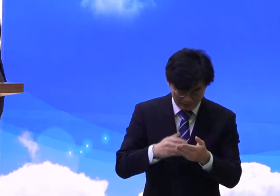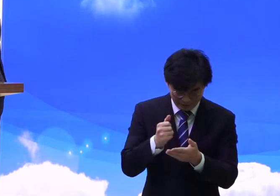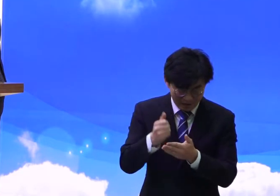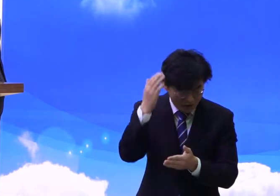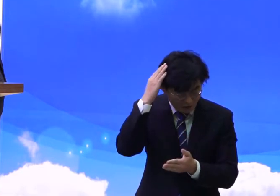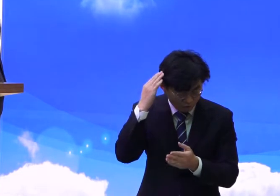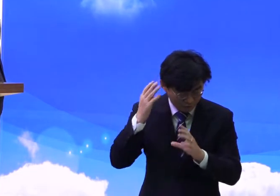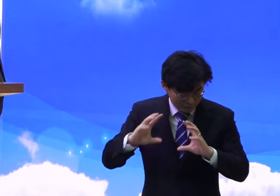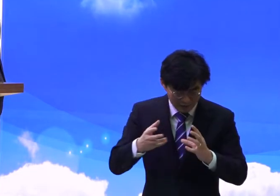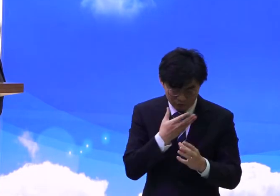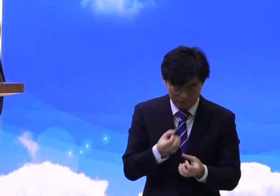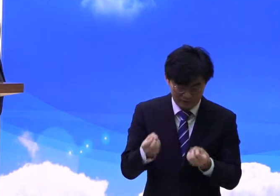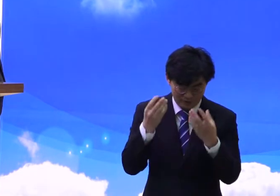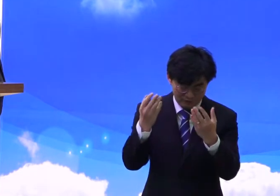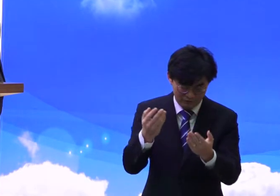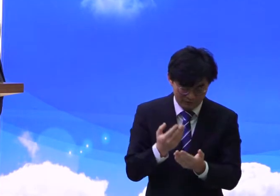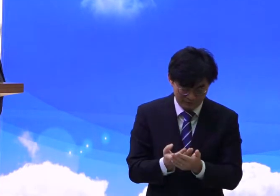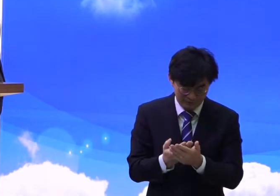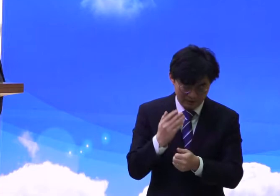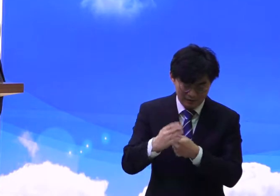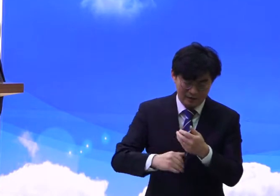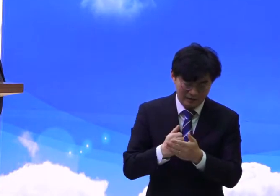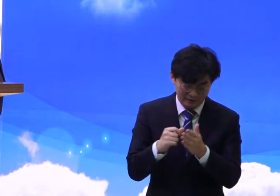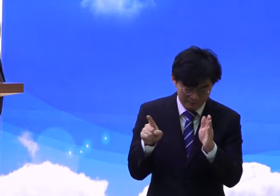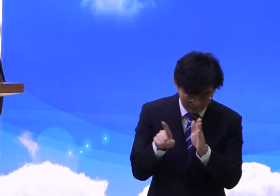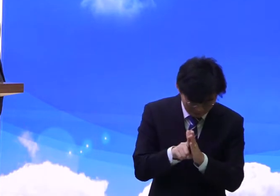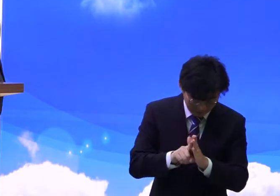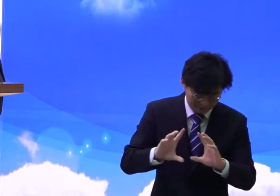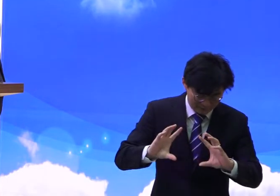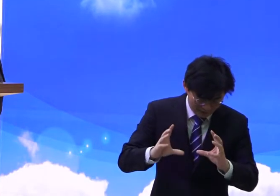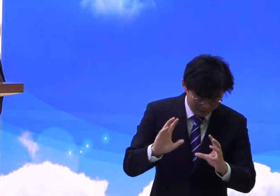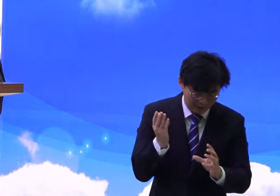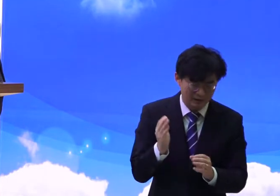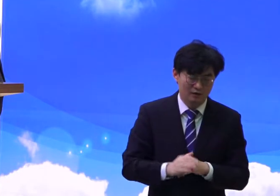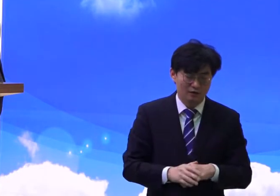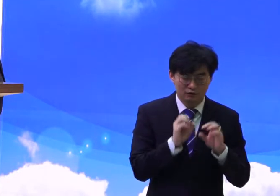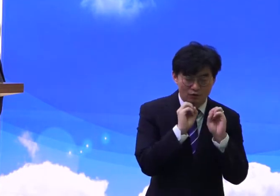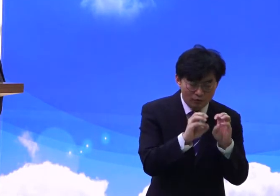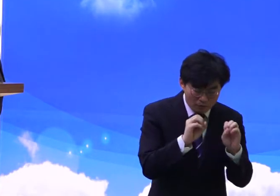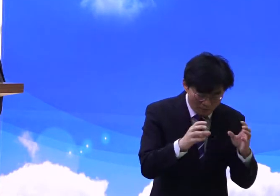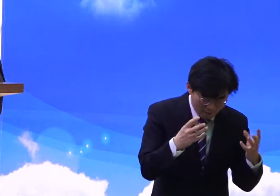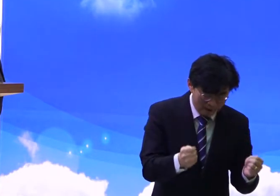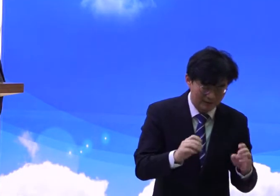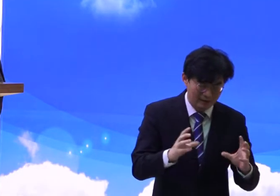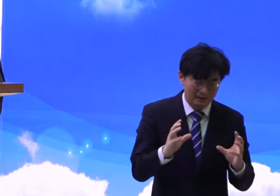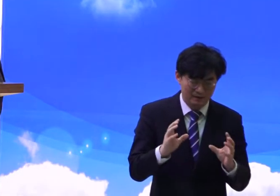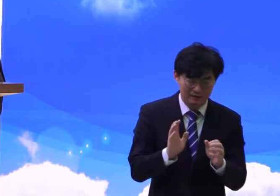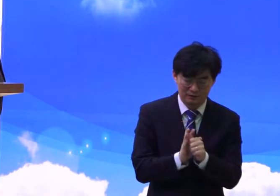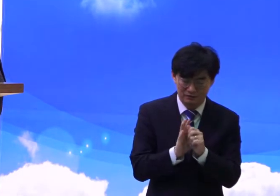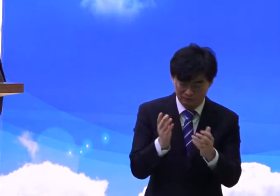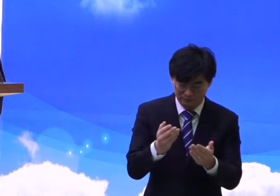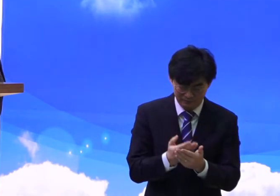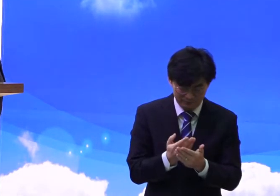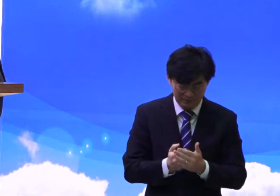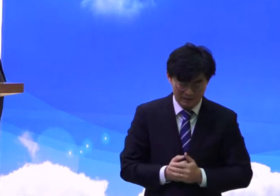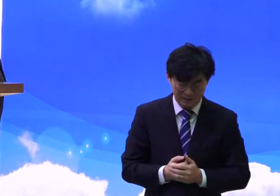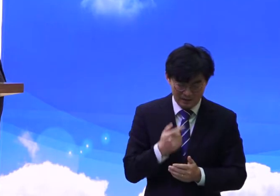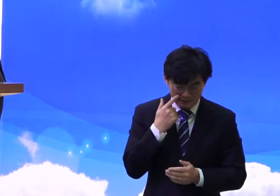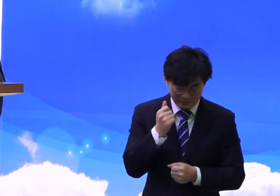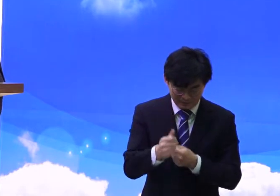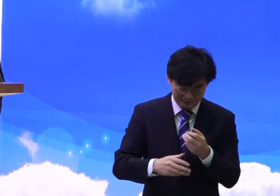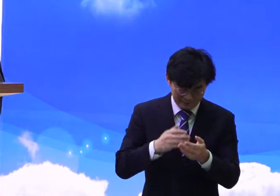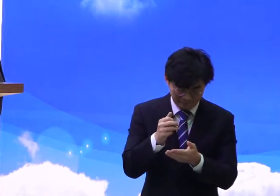주셔서 하나님을 경외하는 제사장 나라 선교 대국 되게 하여 주옵소서. 하나님